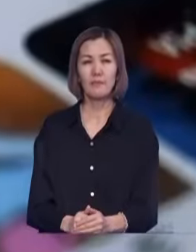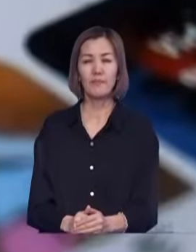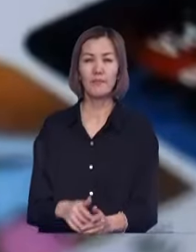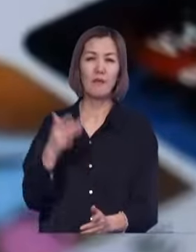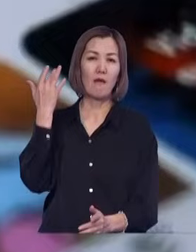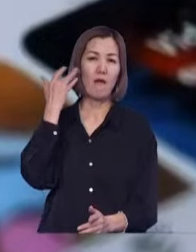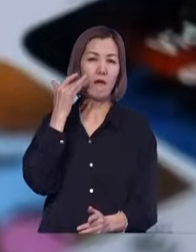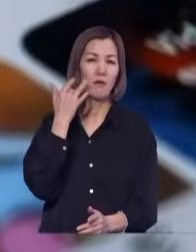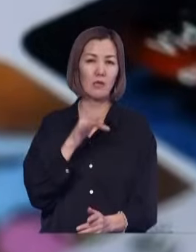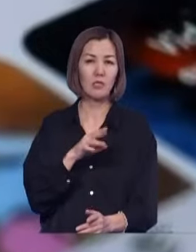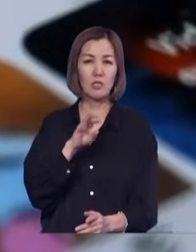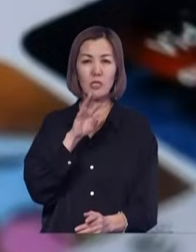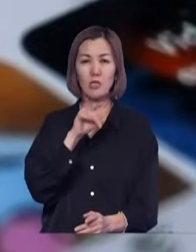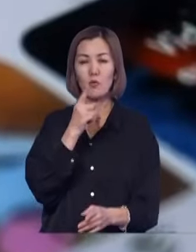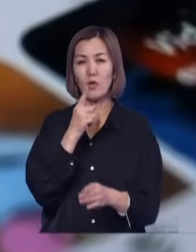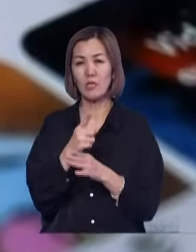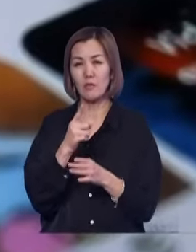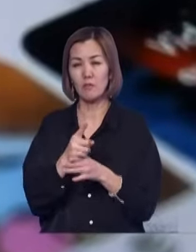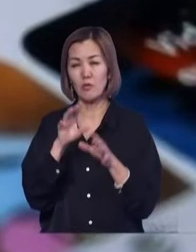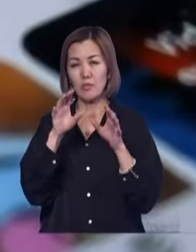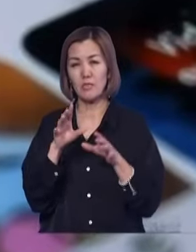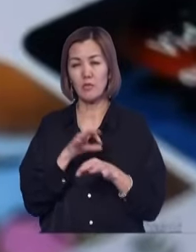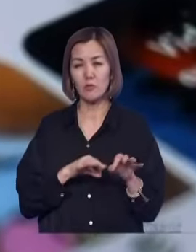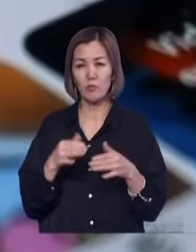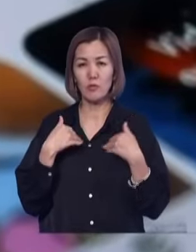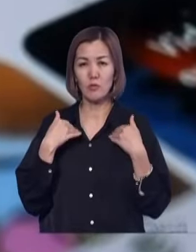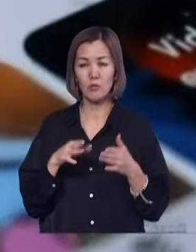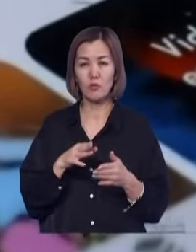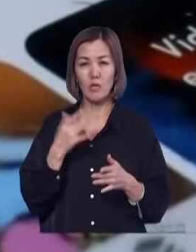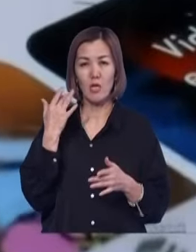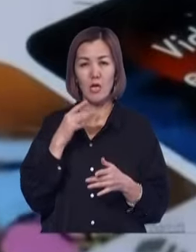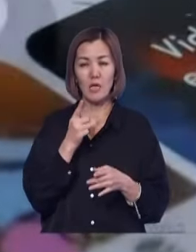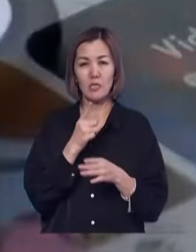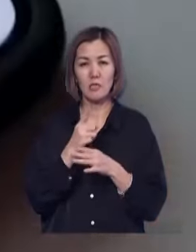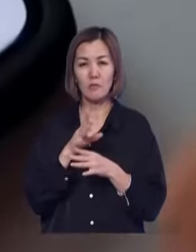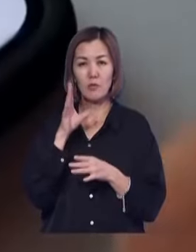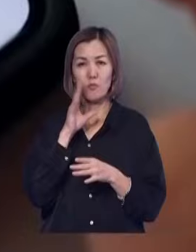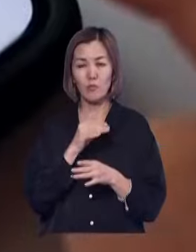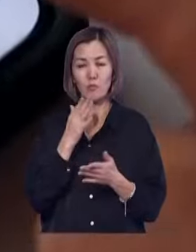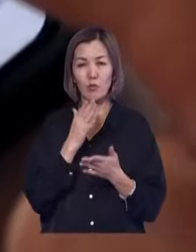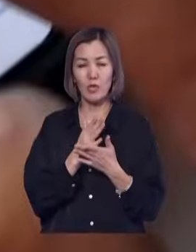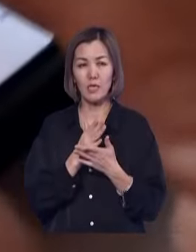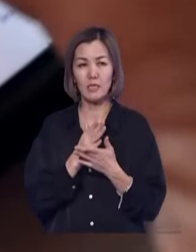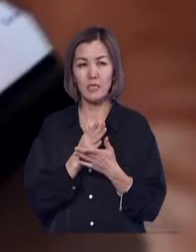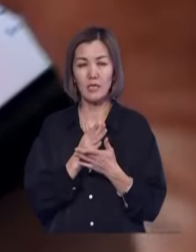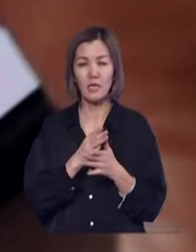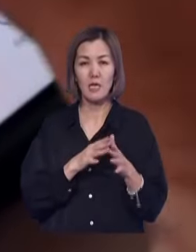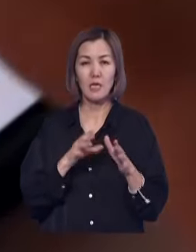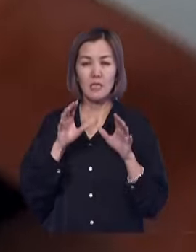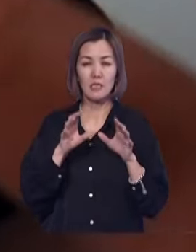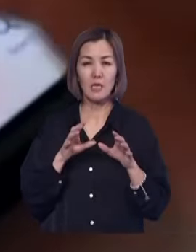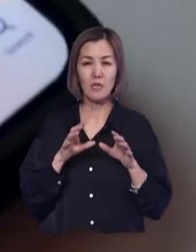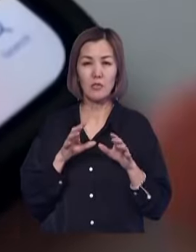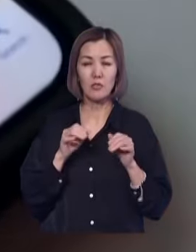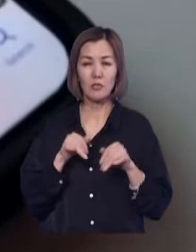АҚШ конгрессмендері TikTok-қа тыйым салу туралы заң жобасын ұсынды. АҚШ-та оған тыйым салу мүмкіндігі қарастырылған заң жүзеге асты.